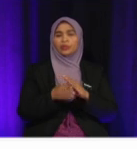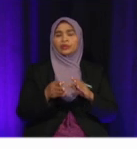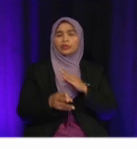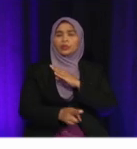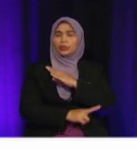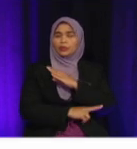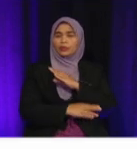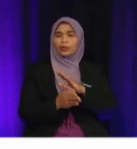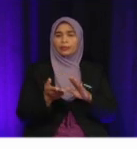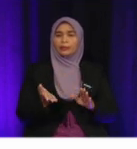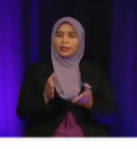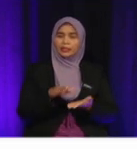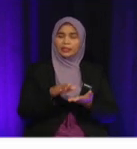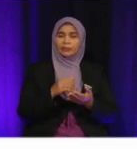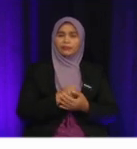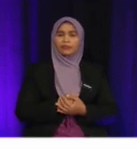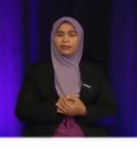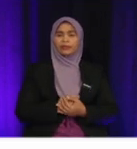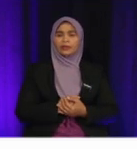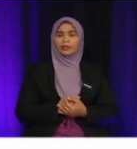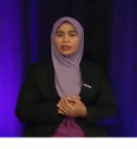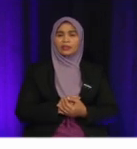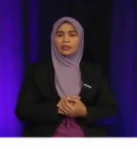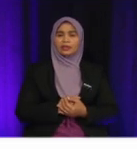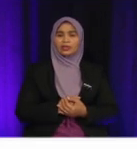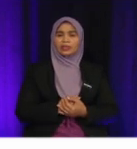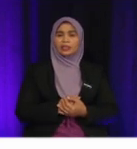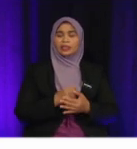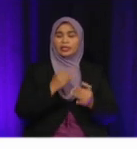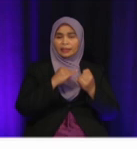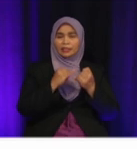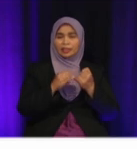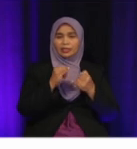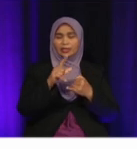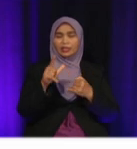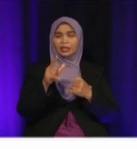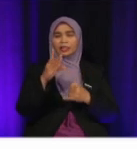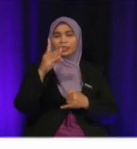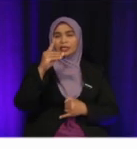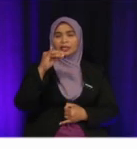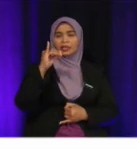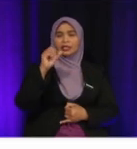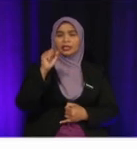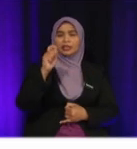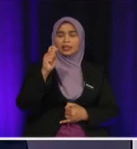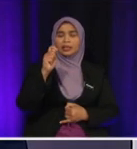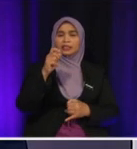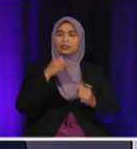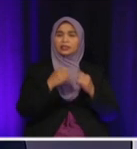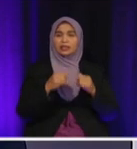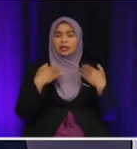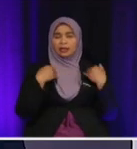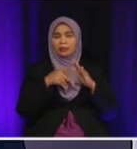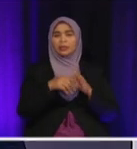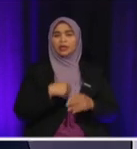cedera, potong potong tangan, telinga dan sebagainya, maka dikenakan balasan yang sama. Dan akhir sekali, dia jika ada pengampunan daripada pihak